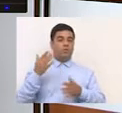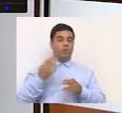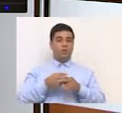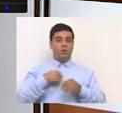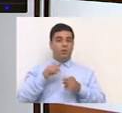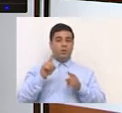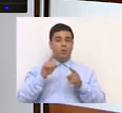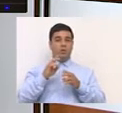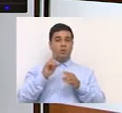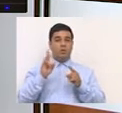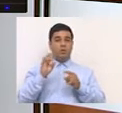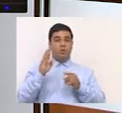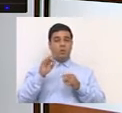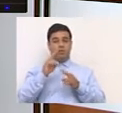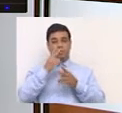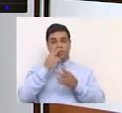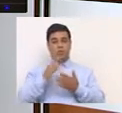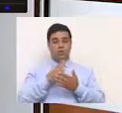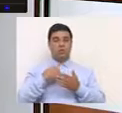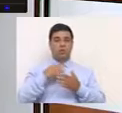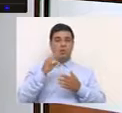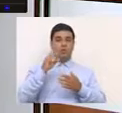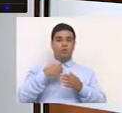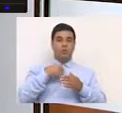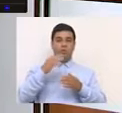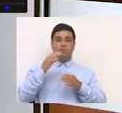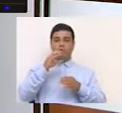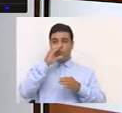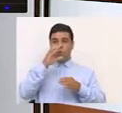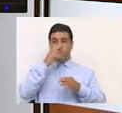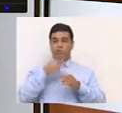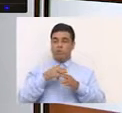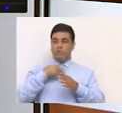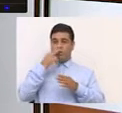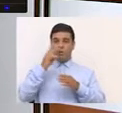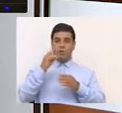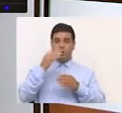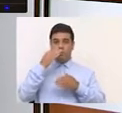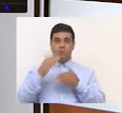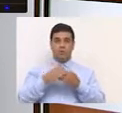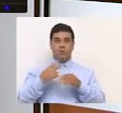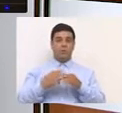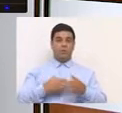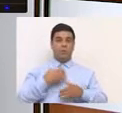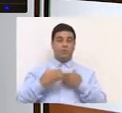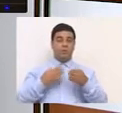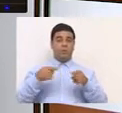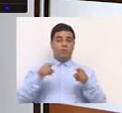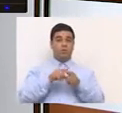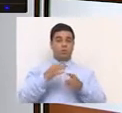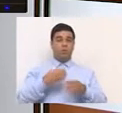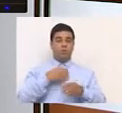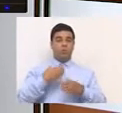ветер воет, не то волк показался поблизости. Представляете, караван торговцев идет, и вот такие